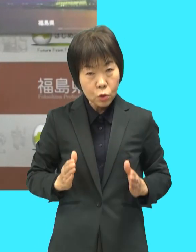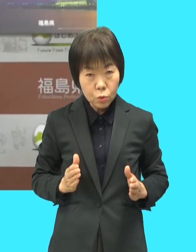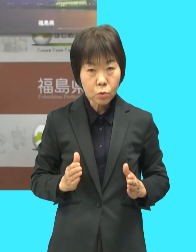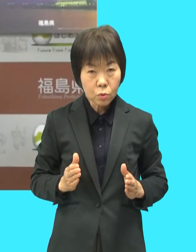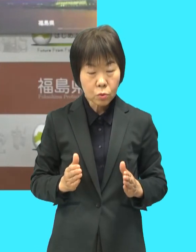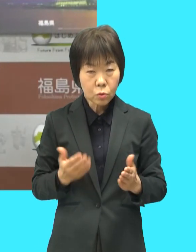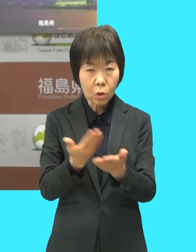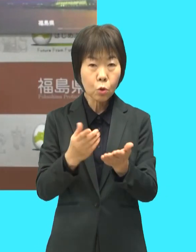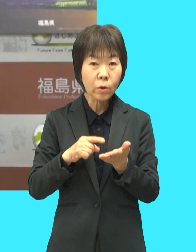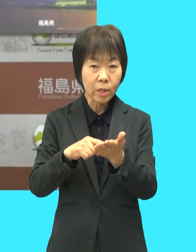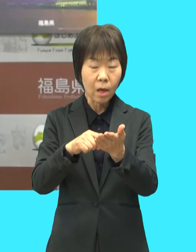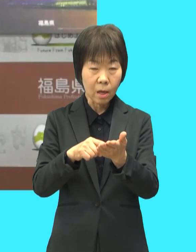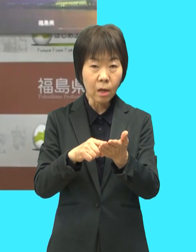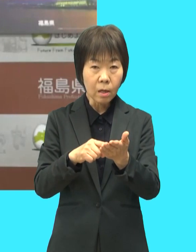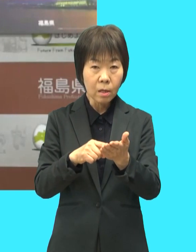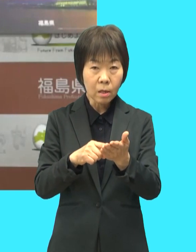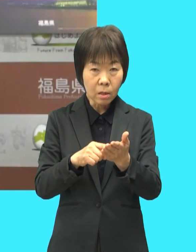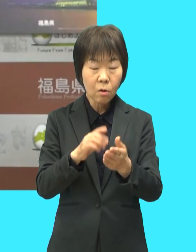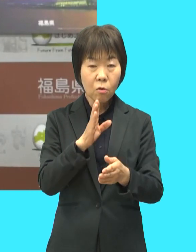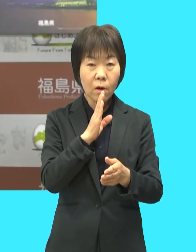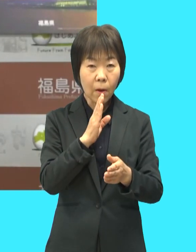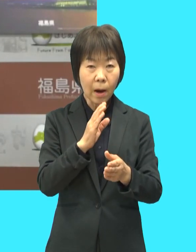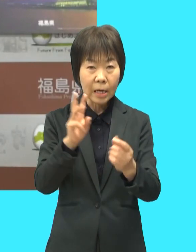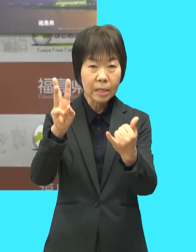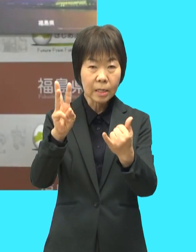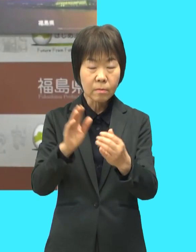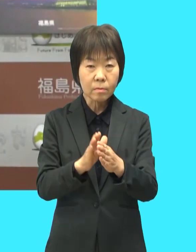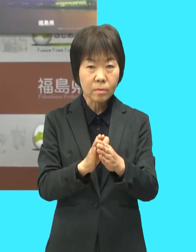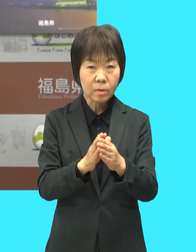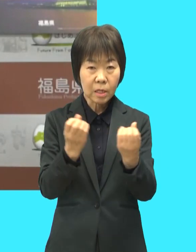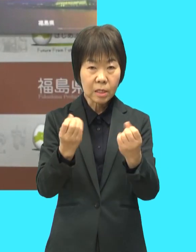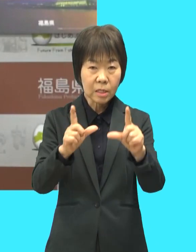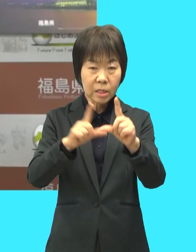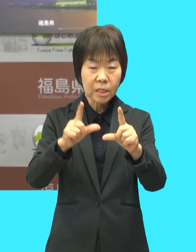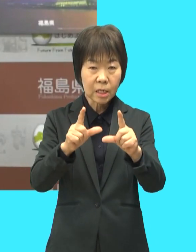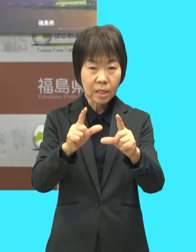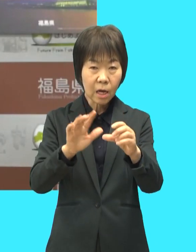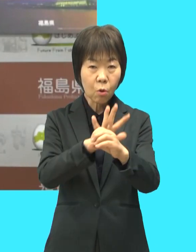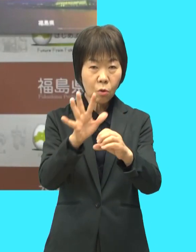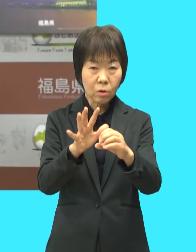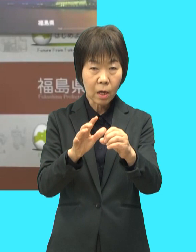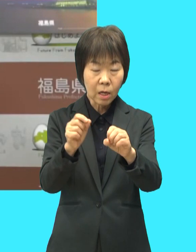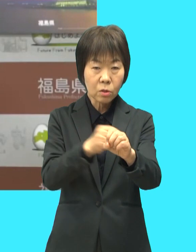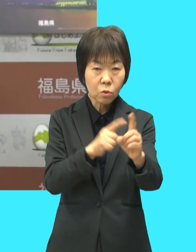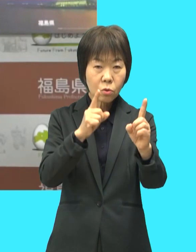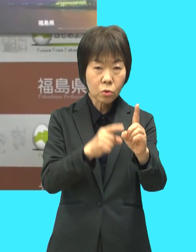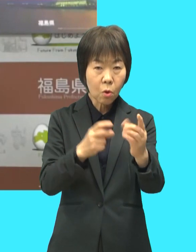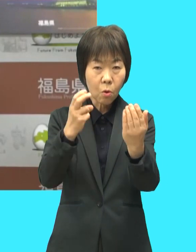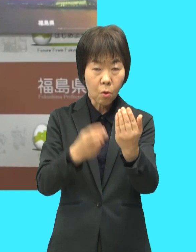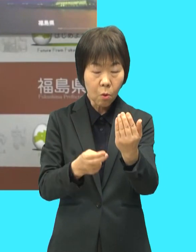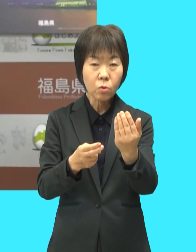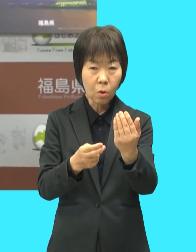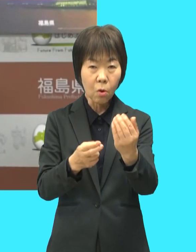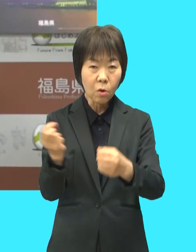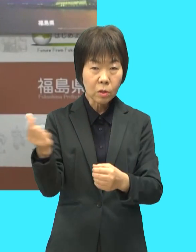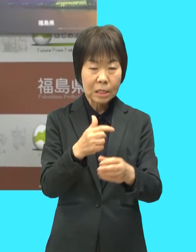ということだったんですけれども、本来であれば新型コロナ特措法の立て付けから言うと、その緊